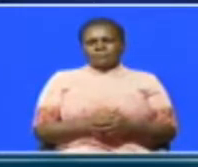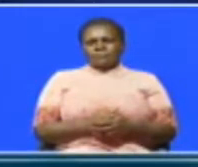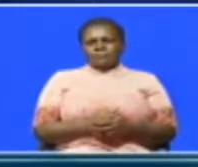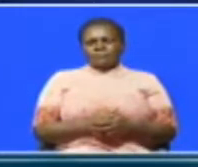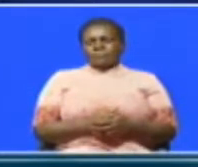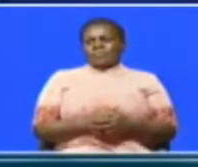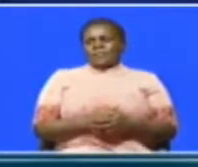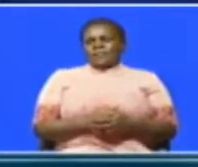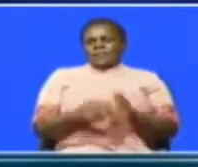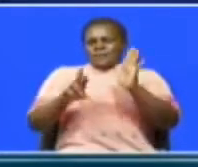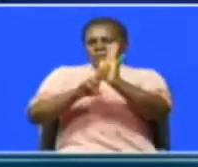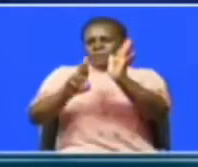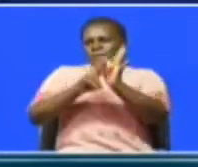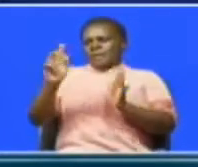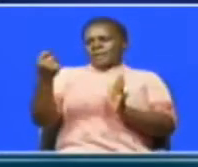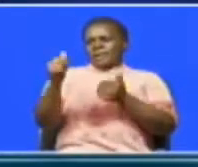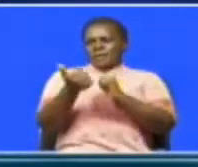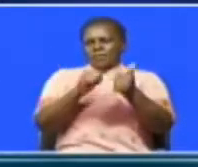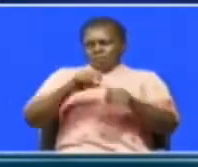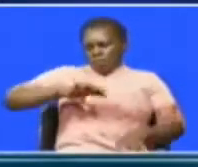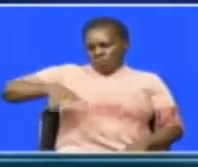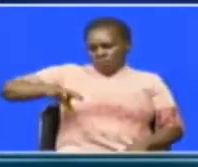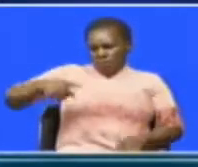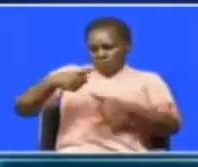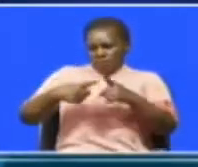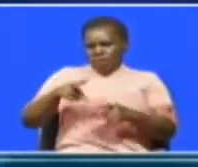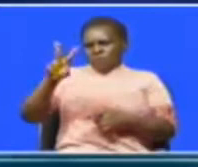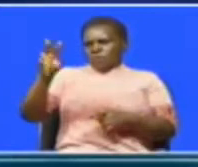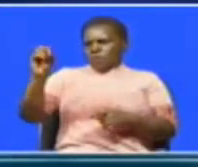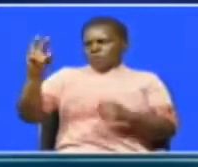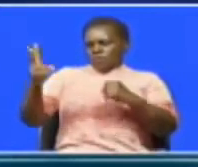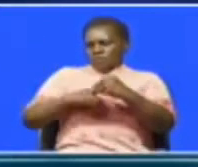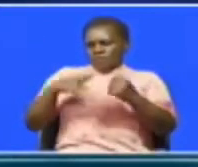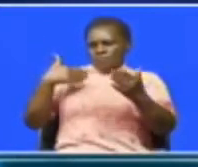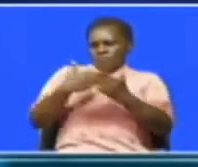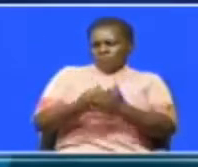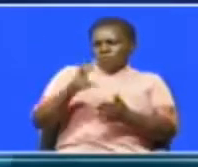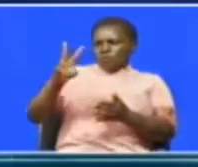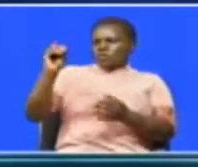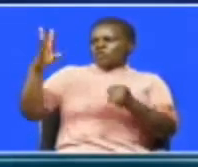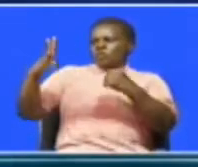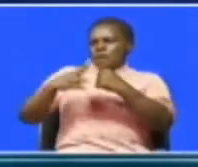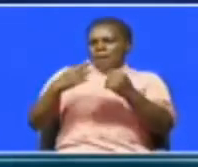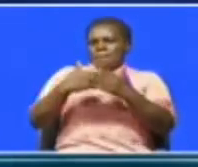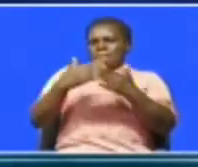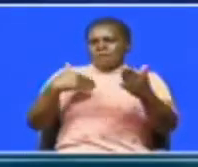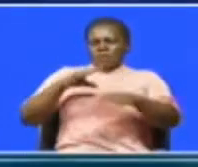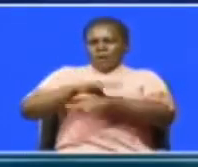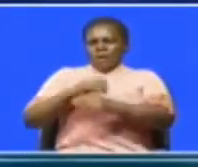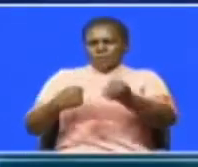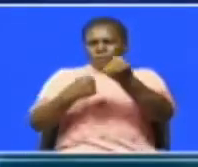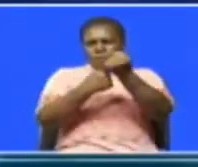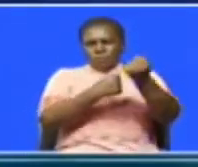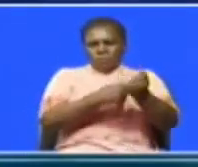Anastasia Njeri aliwakilisha Kenya kwenye mashindano ya vikapu kati ya mwaka 2007 hadi mwaka 2009 kabla ya kupata ufadhili wa